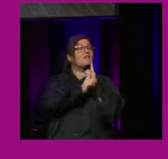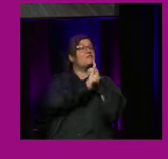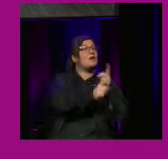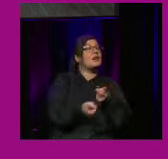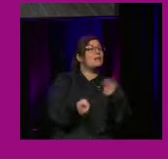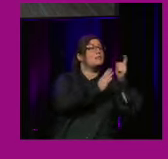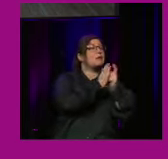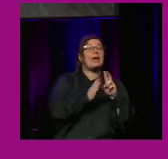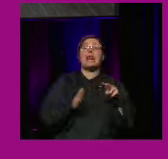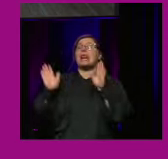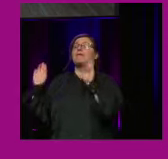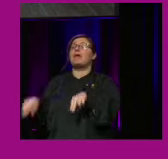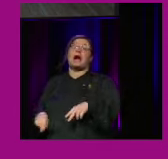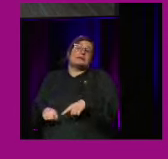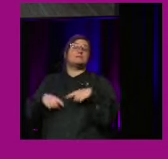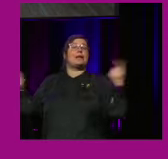Alltså